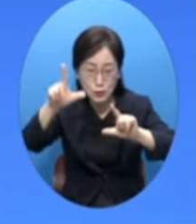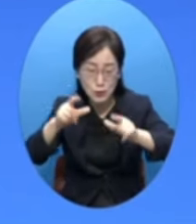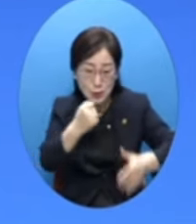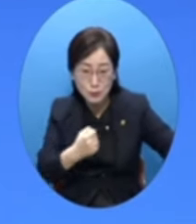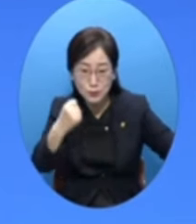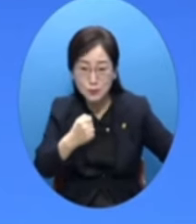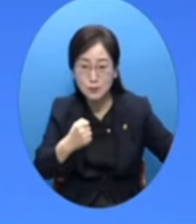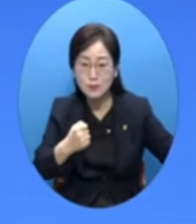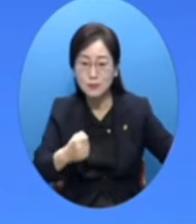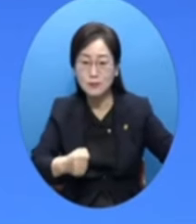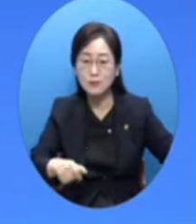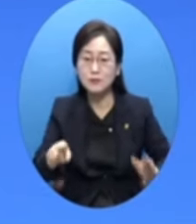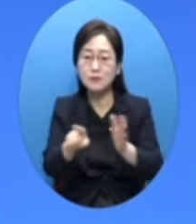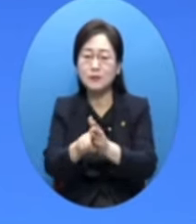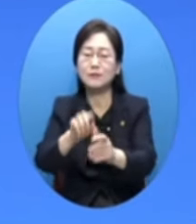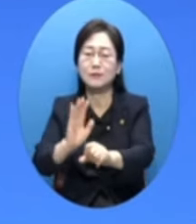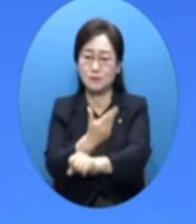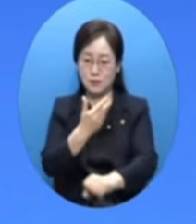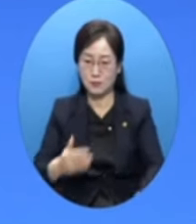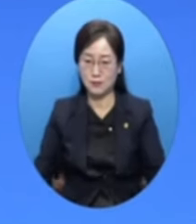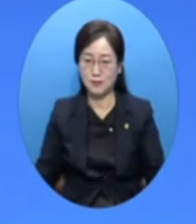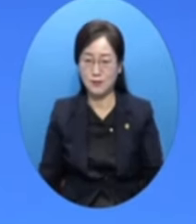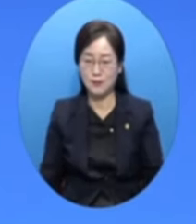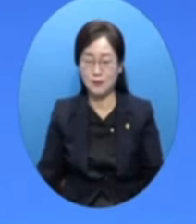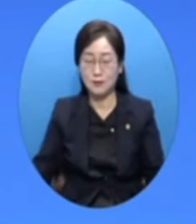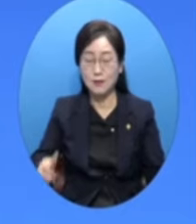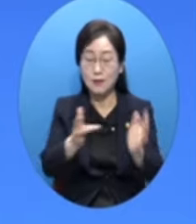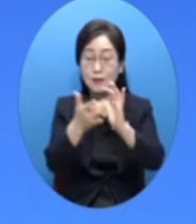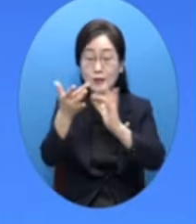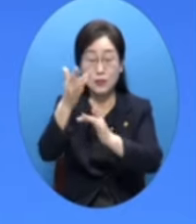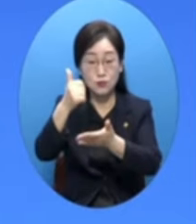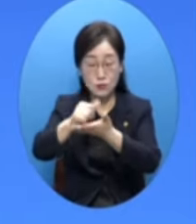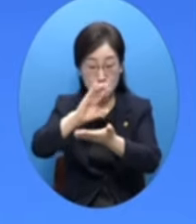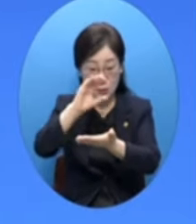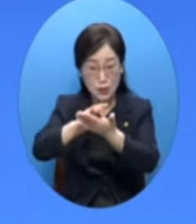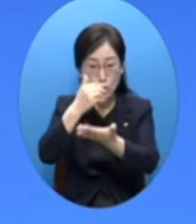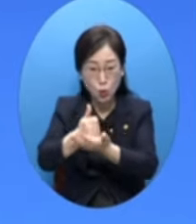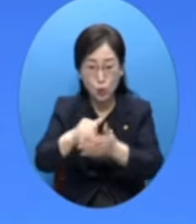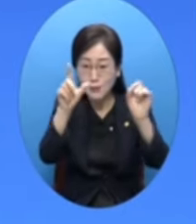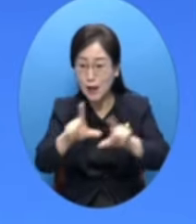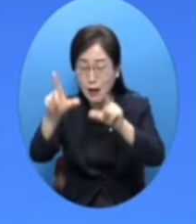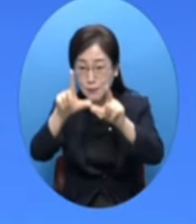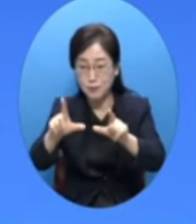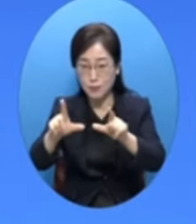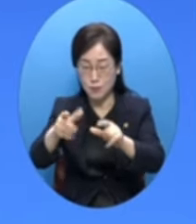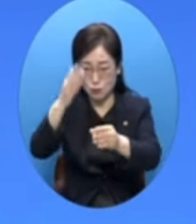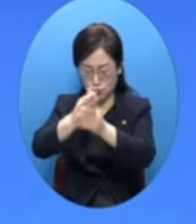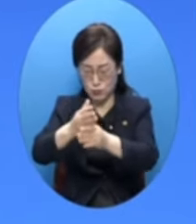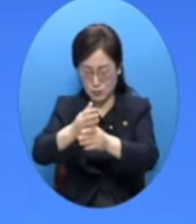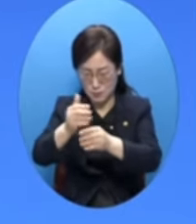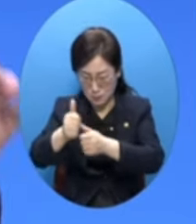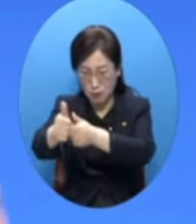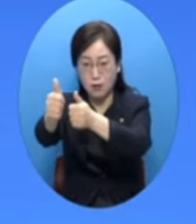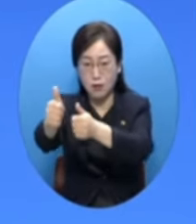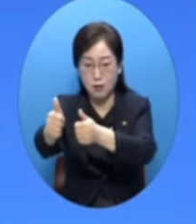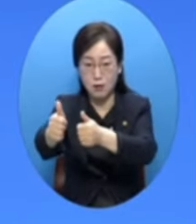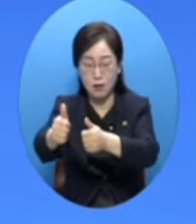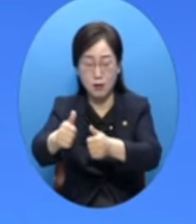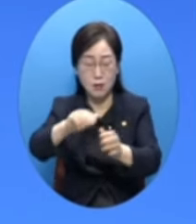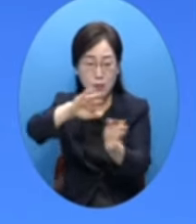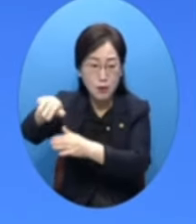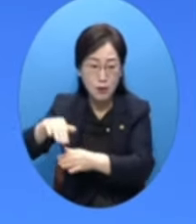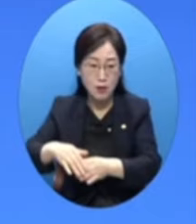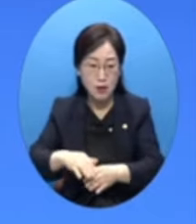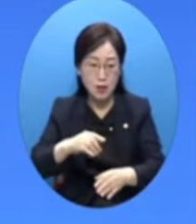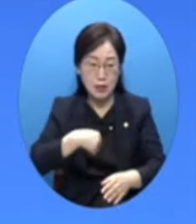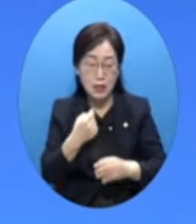신앙생활을 잘못하고 있는 것입니다. 예수님의 삶의 주인이 되셔야 되는데 내가 내 삶의 주인이 되니까 베드로와 다른